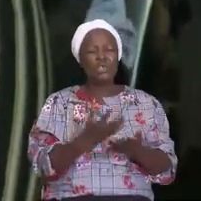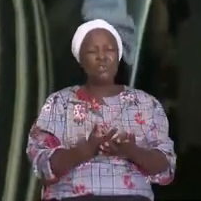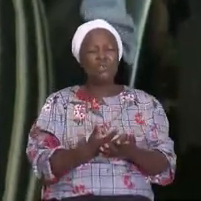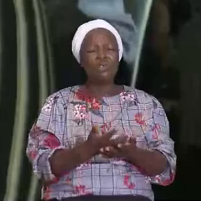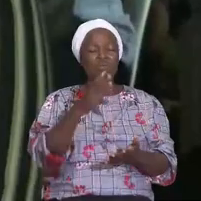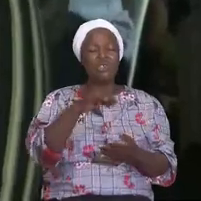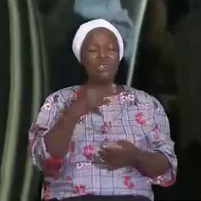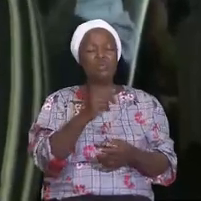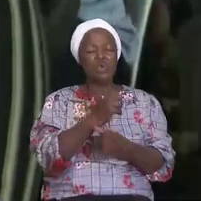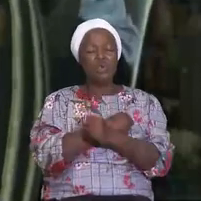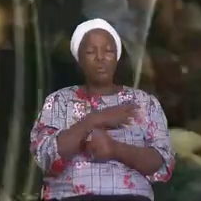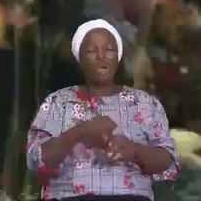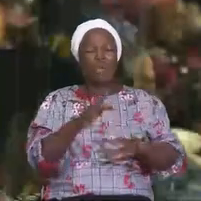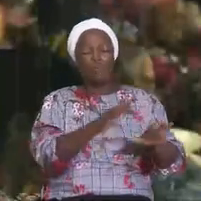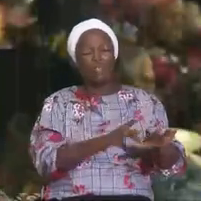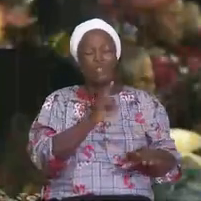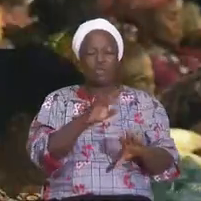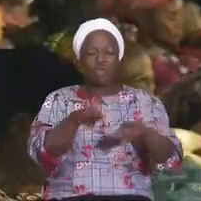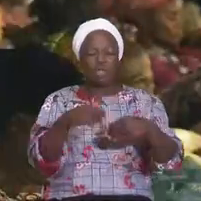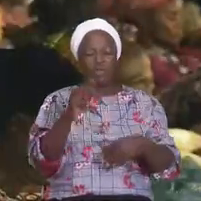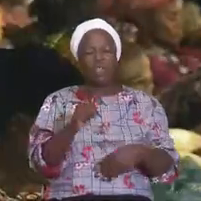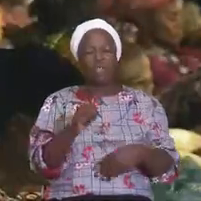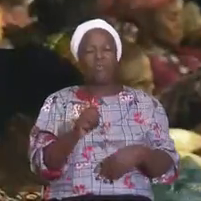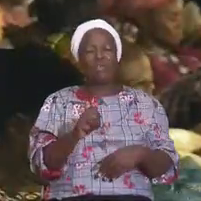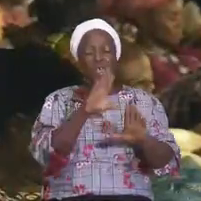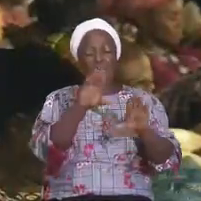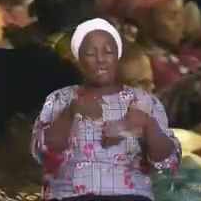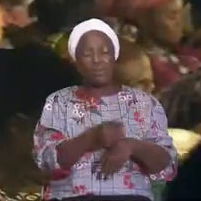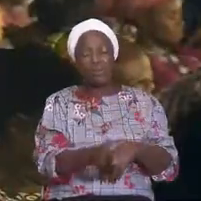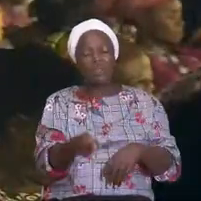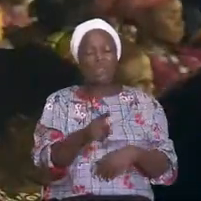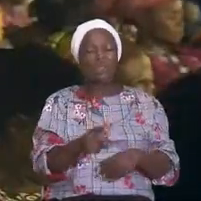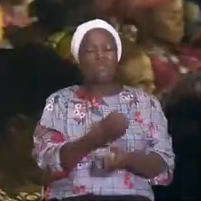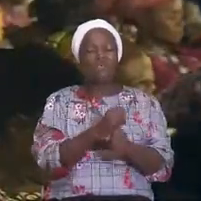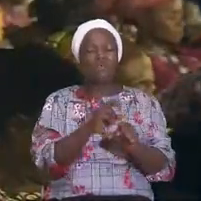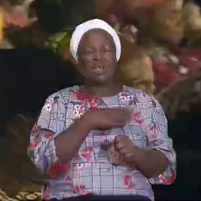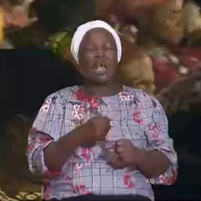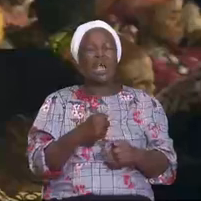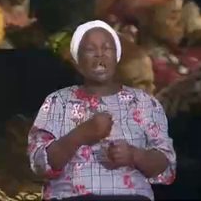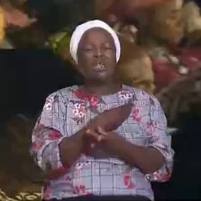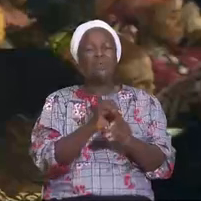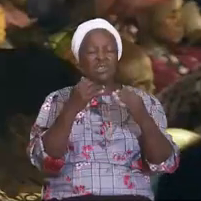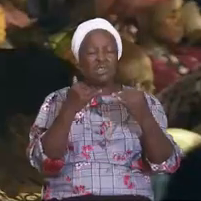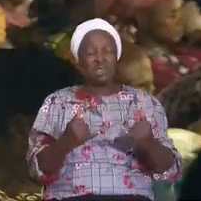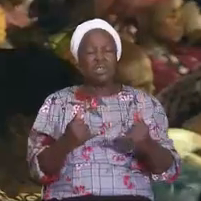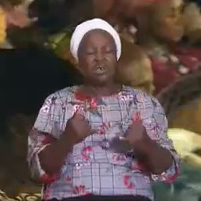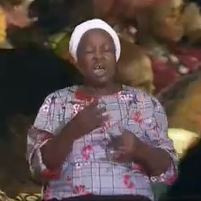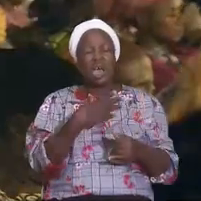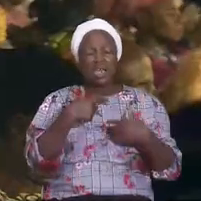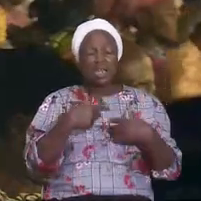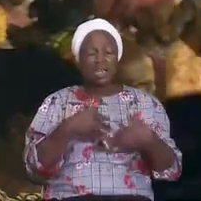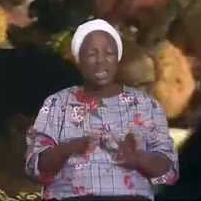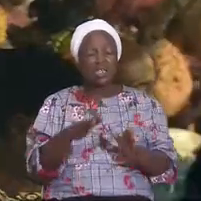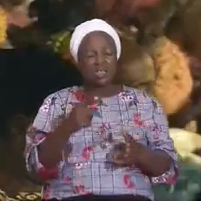pardonne tous leurs péchés. Selon la richesse de ton amour, de ta miséricorde, accorde-leur le salut et